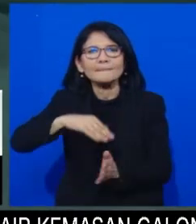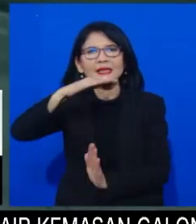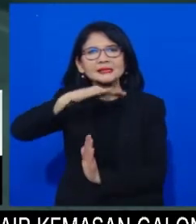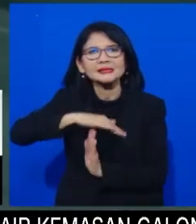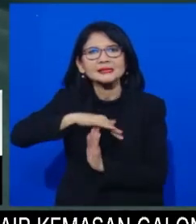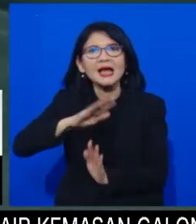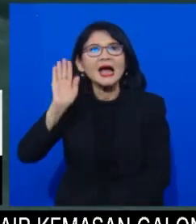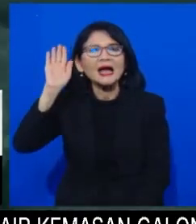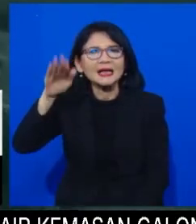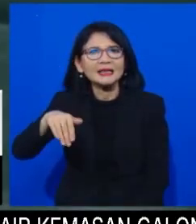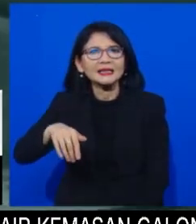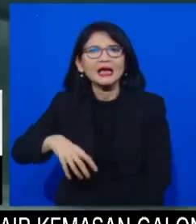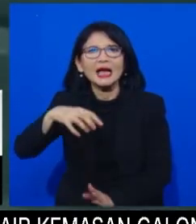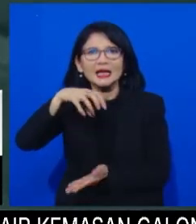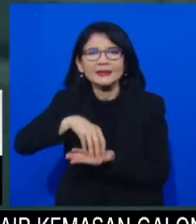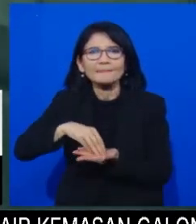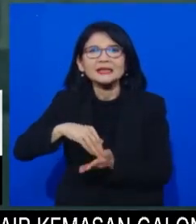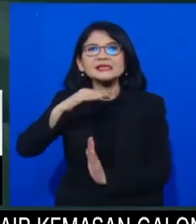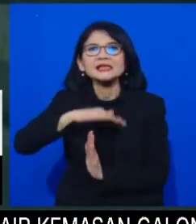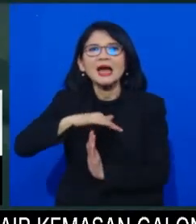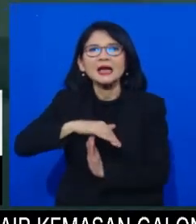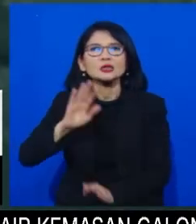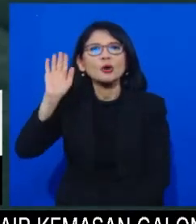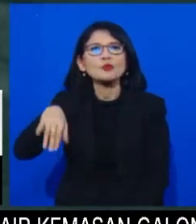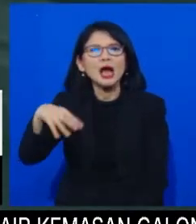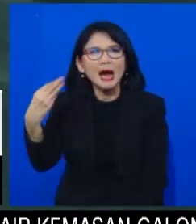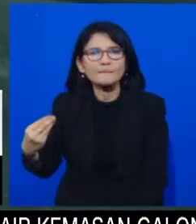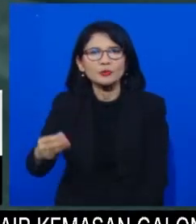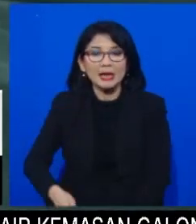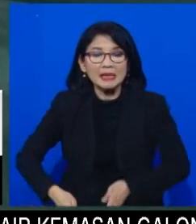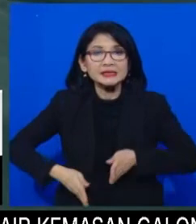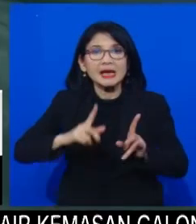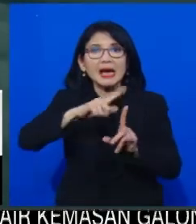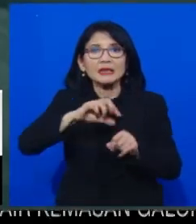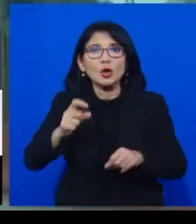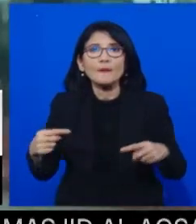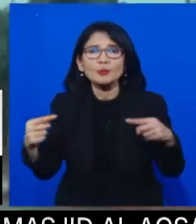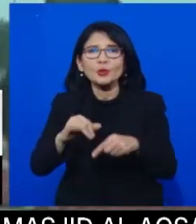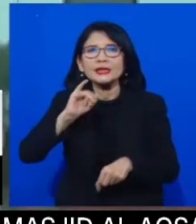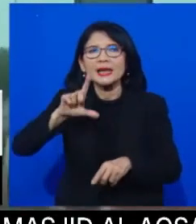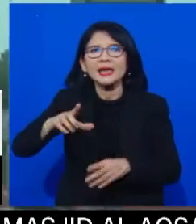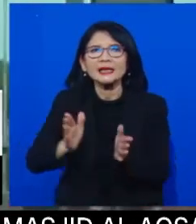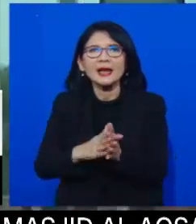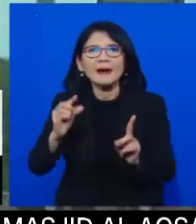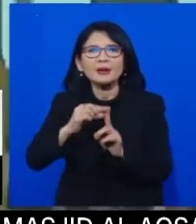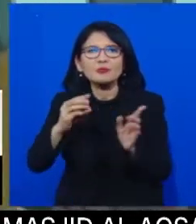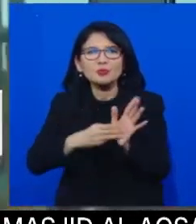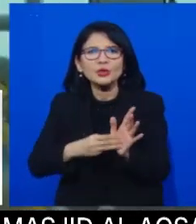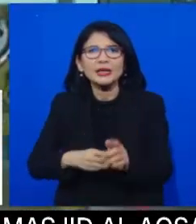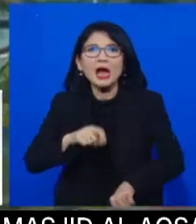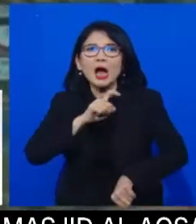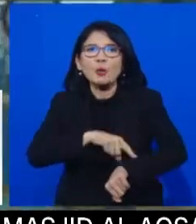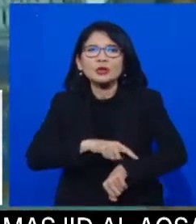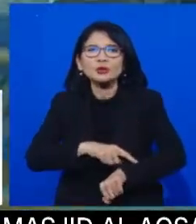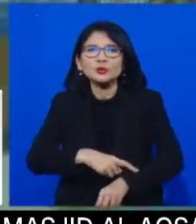nantinya bisa dijadikan tempat istirahat pemilik dengan adanya jalan tol yang menghubungkan Indralaya Prabumulih maka waktu tempuh